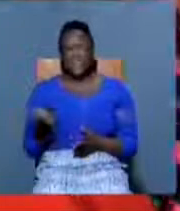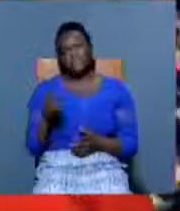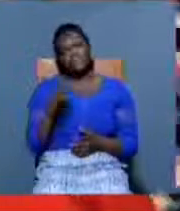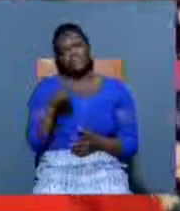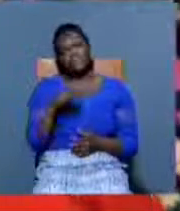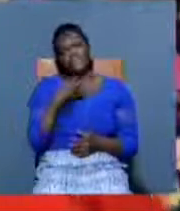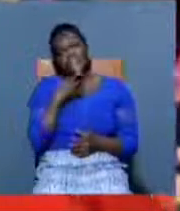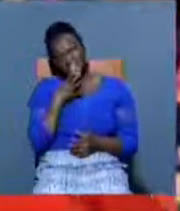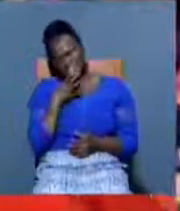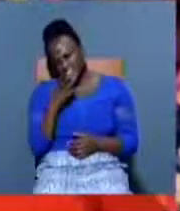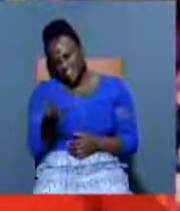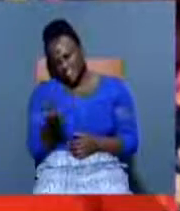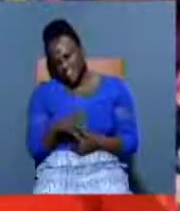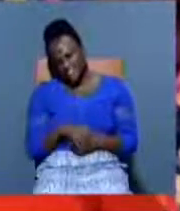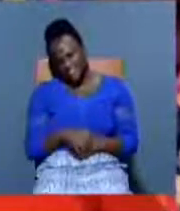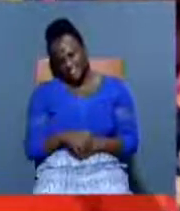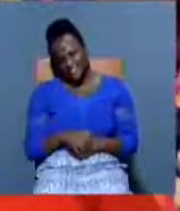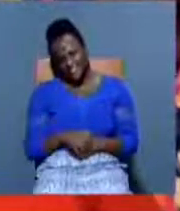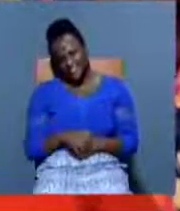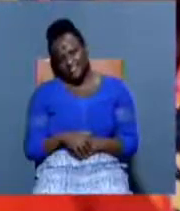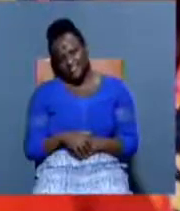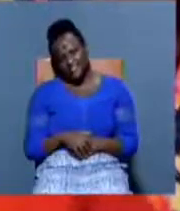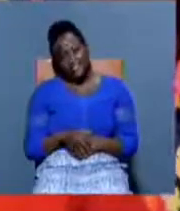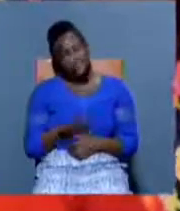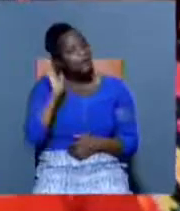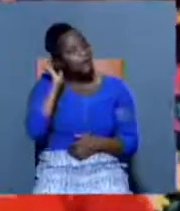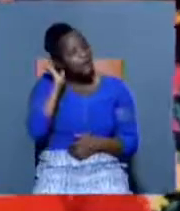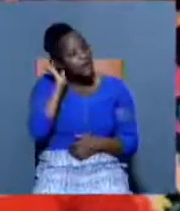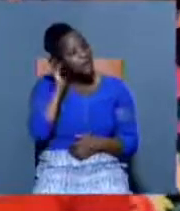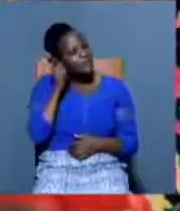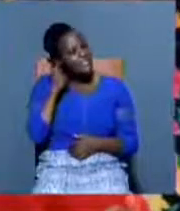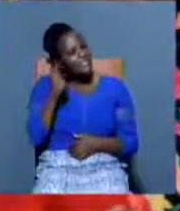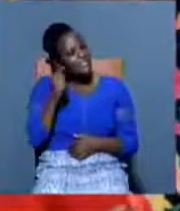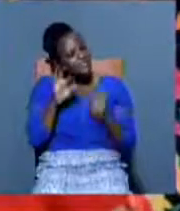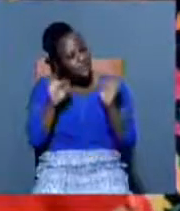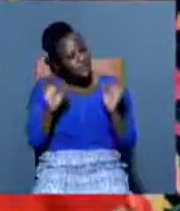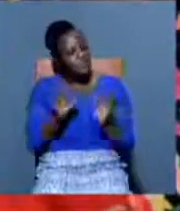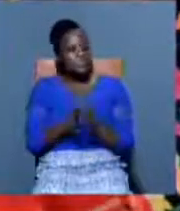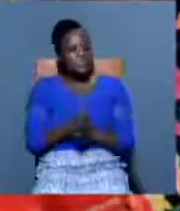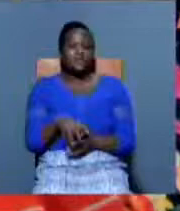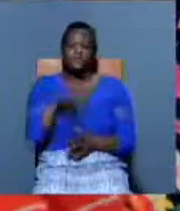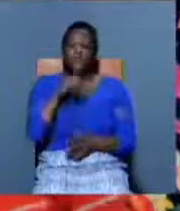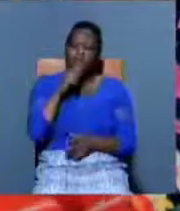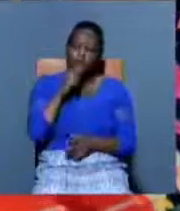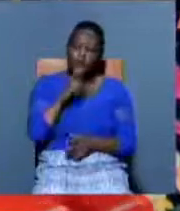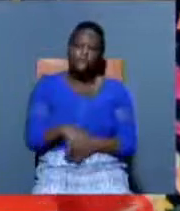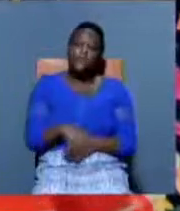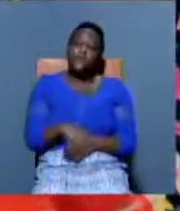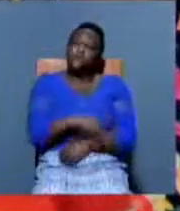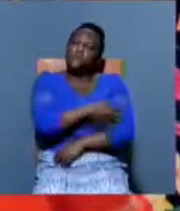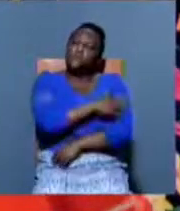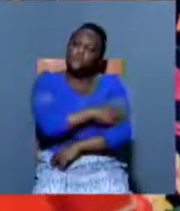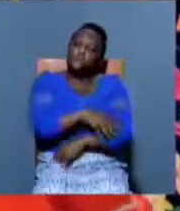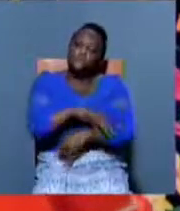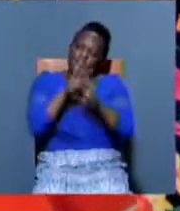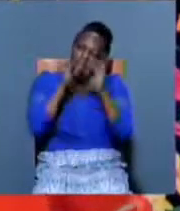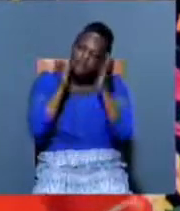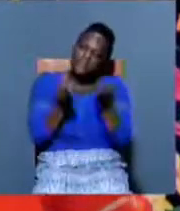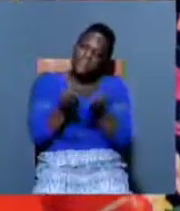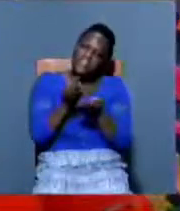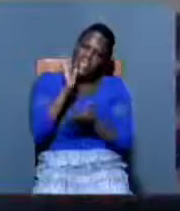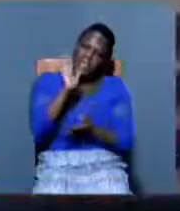na nani? Nisikilizeni wanaume wenzangu mnaonisikiliza wa hapa na wa mbali. Mwanaume kuhudumia familia